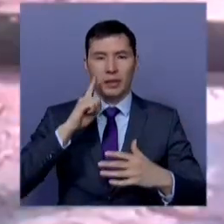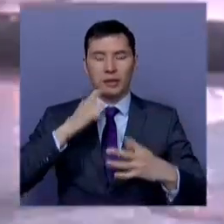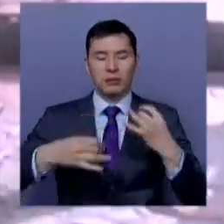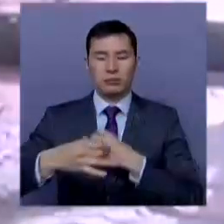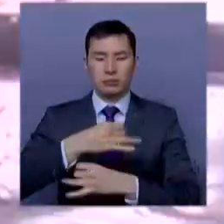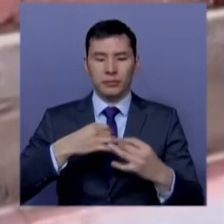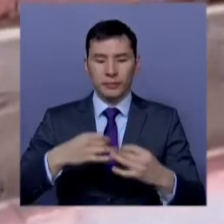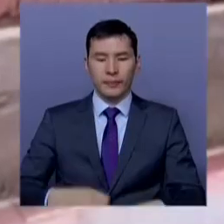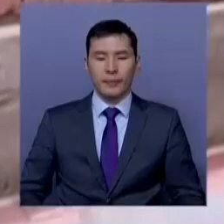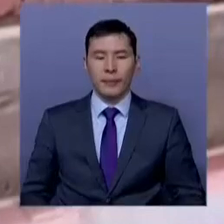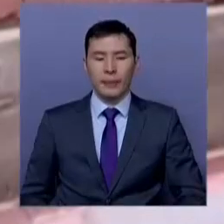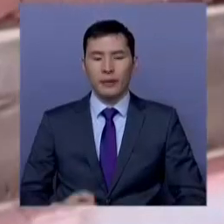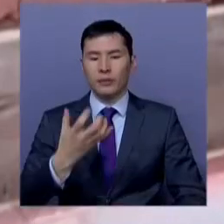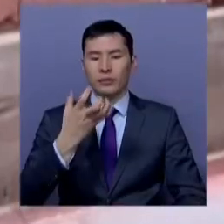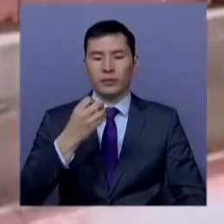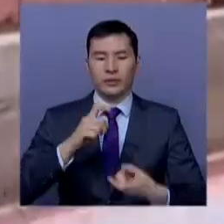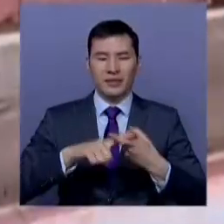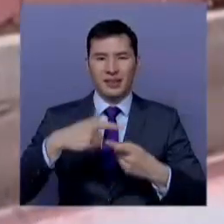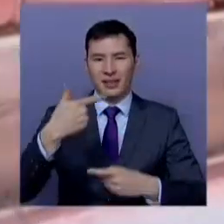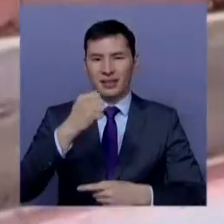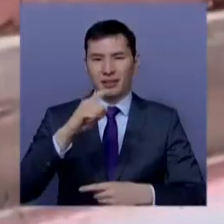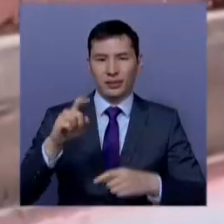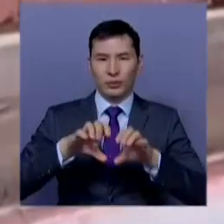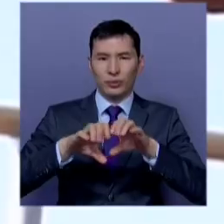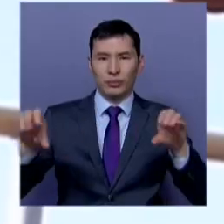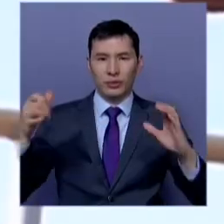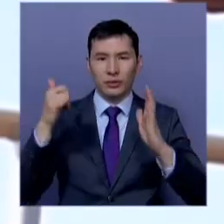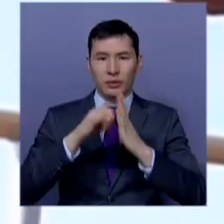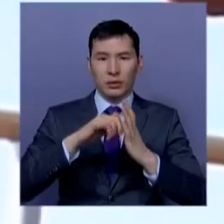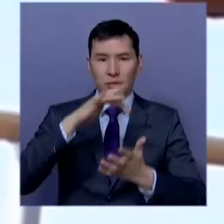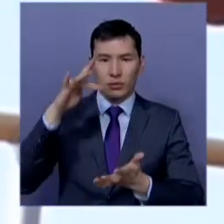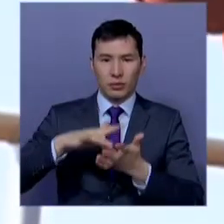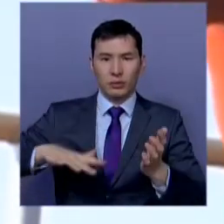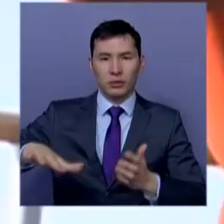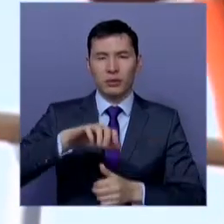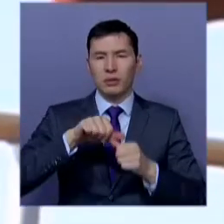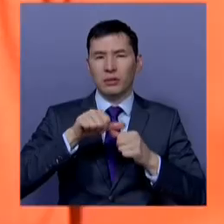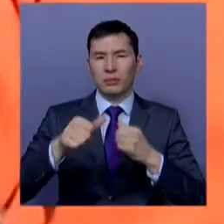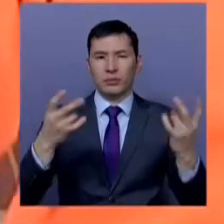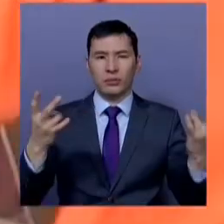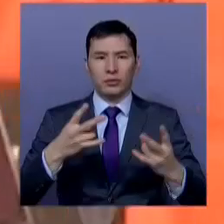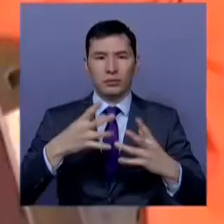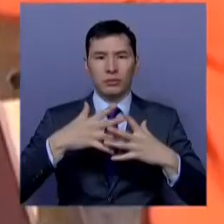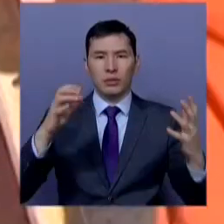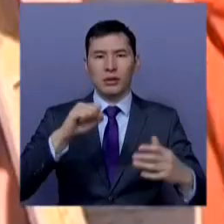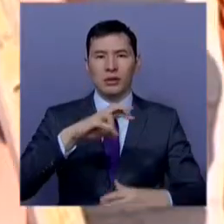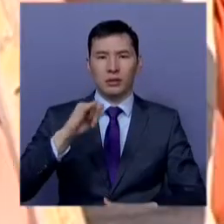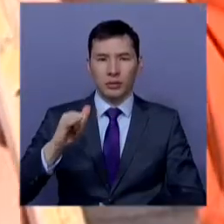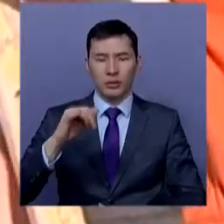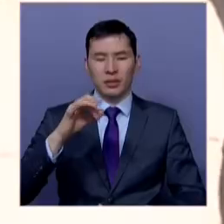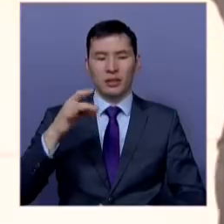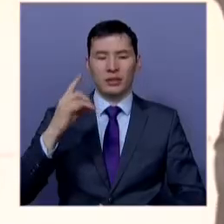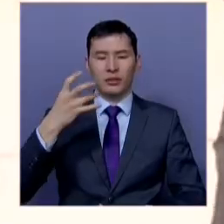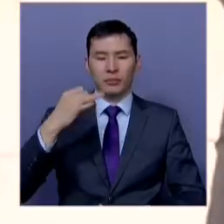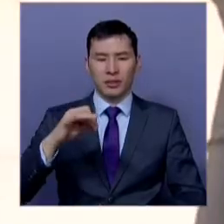халықтың әлеуметтік осал топтарына газ желілерін қосу шаһар үшін ерекше міндет. Алатау және Наурызбай аудандарындағы 210 үйдің 62-сін